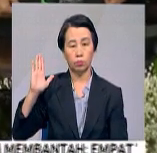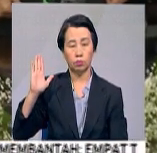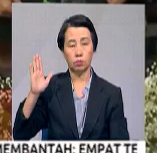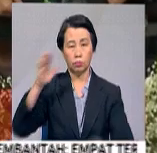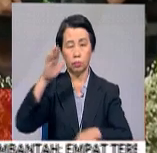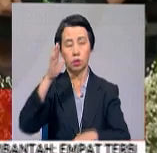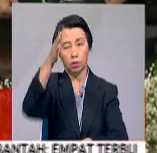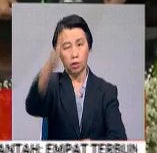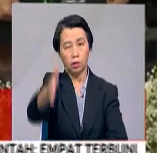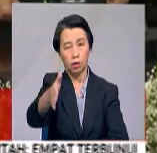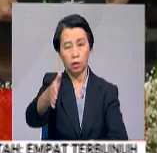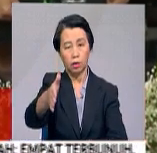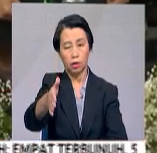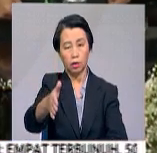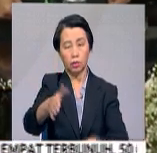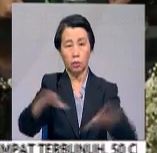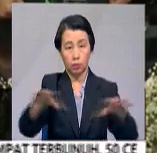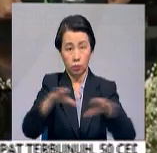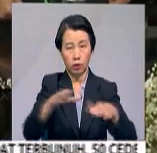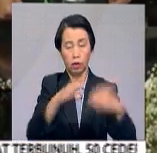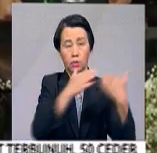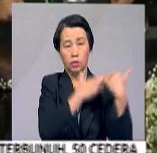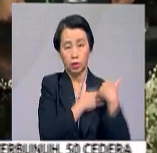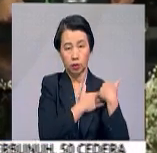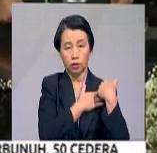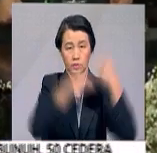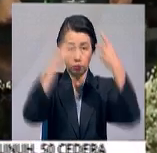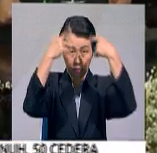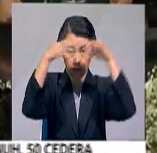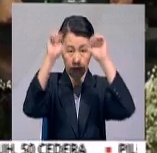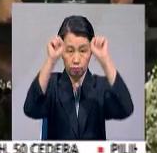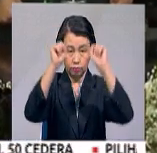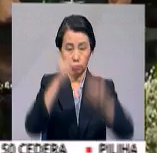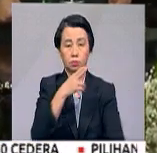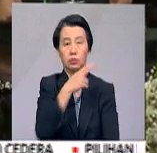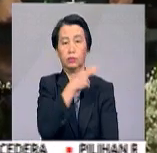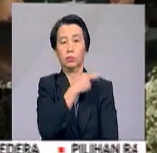akan memenuhi kewajiban Presiden Republik Indonesia